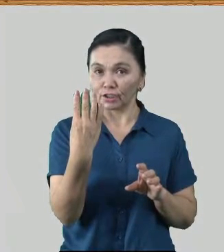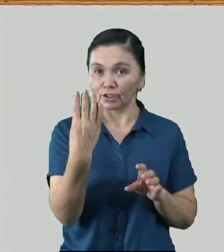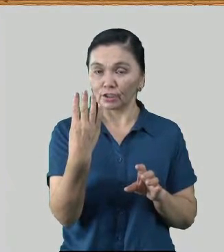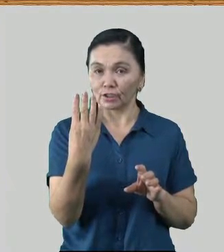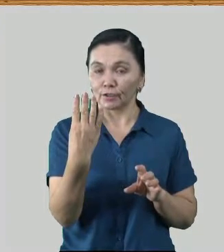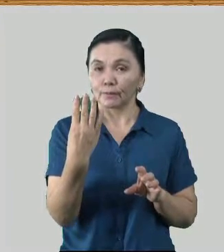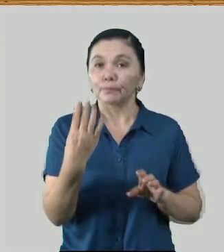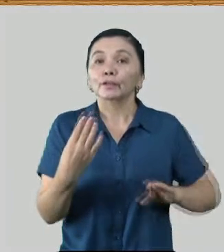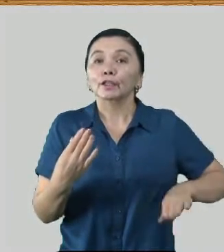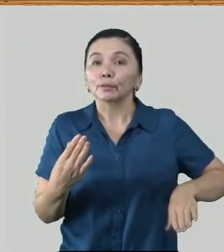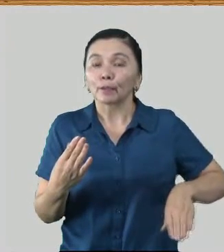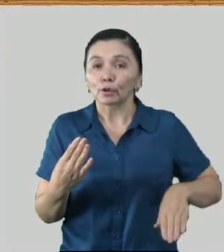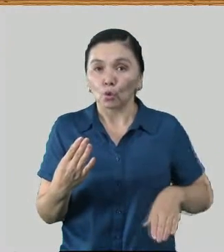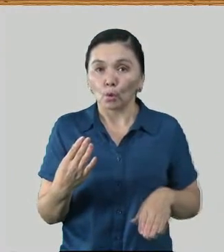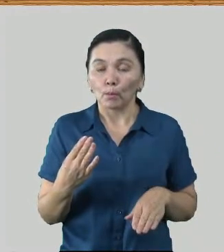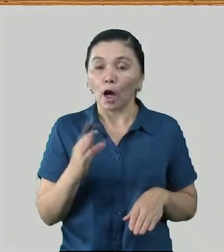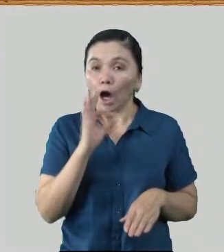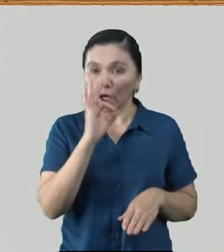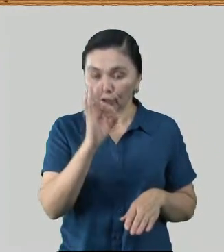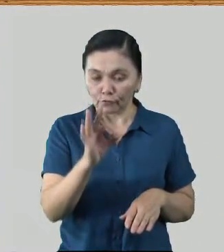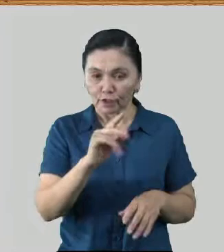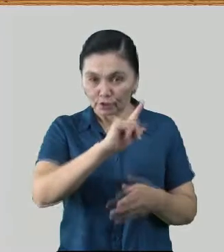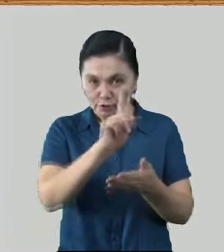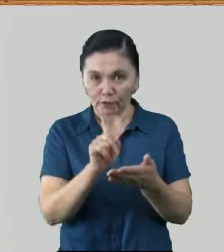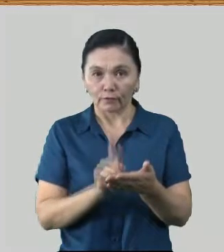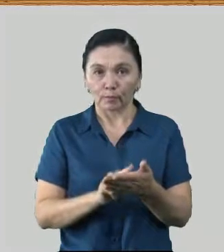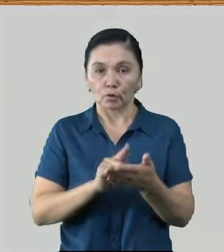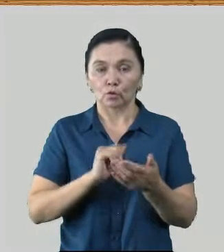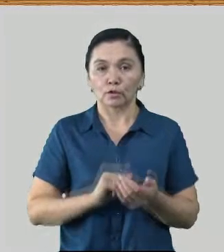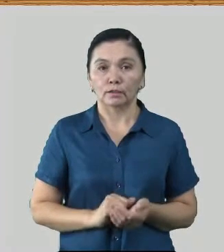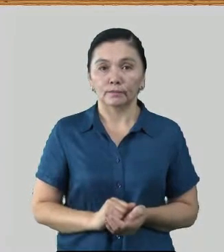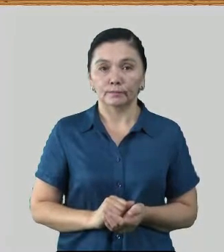и потом ответить на вопросы.